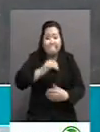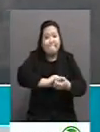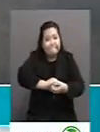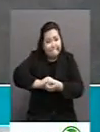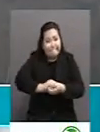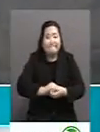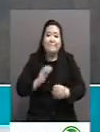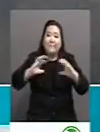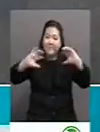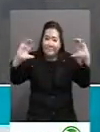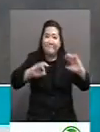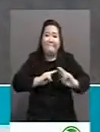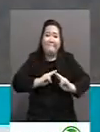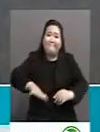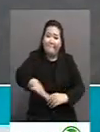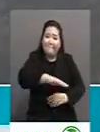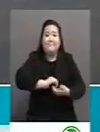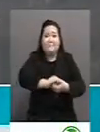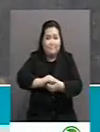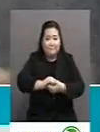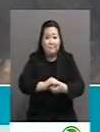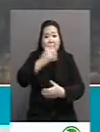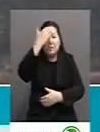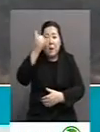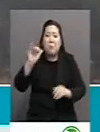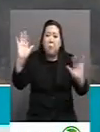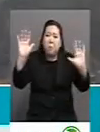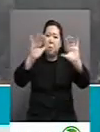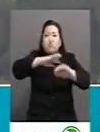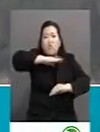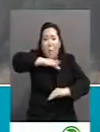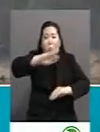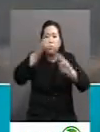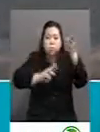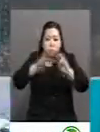คะระหว่างภาครัฐรวมไปถึงประชาชนในพื้นที่ด้วยเพราะว่าปัญหาหมอกควันไฟป่านี่จะมีผลกระทบต่อเรื่องสุขภาพ